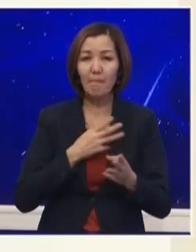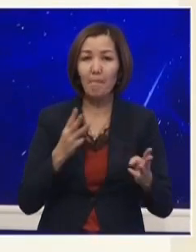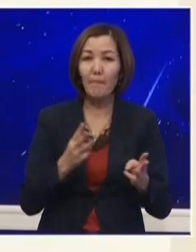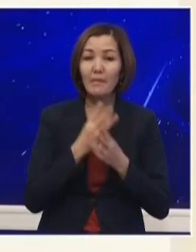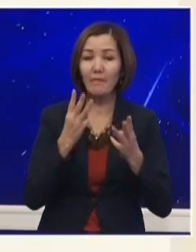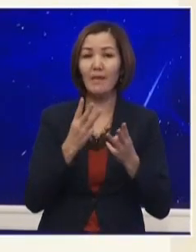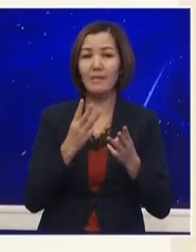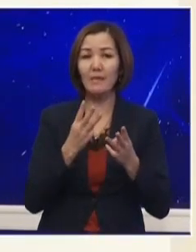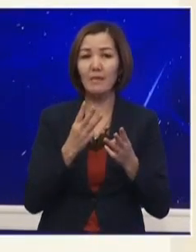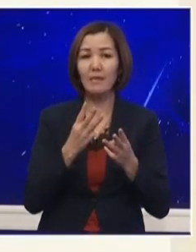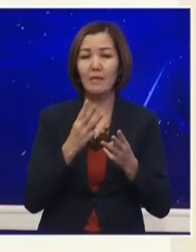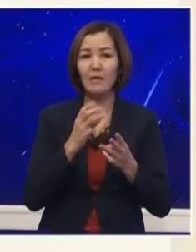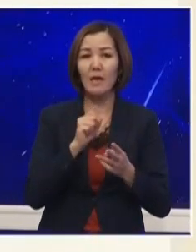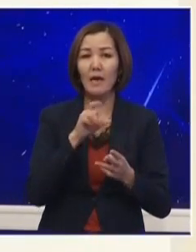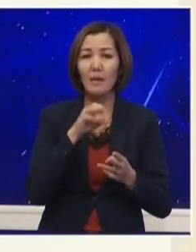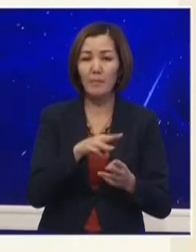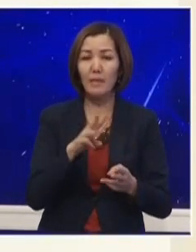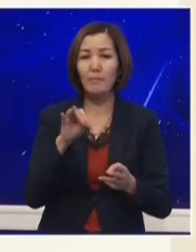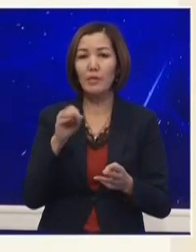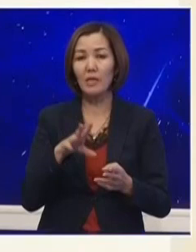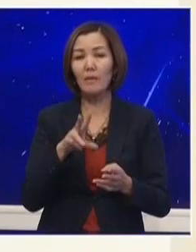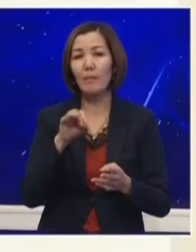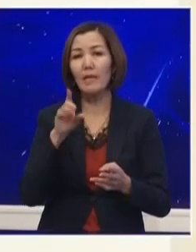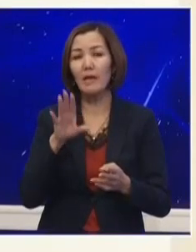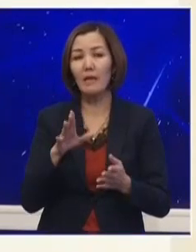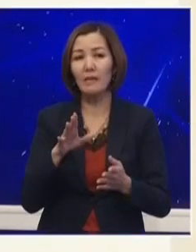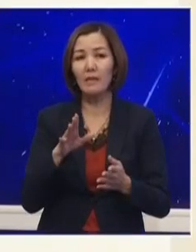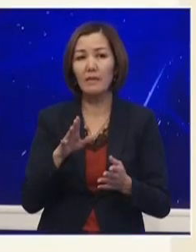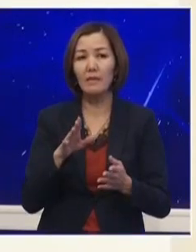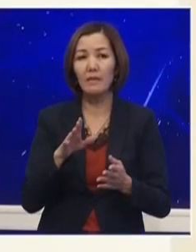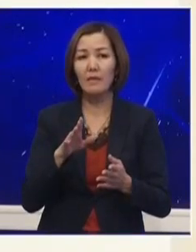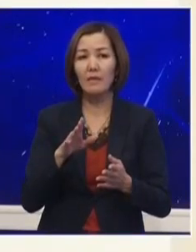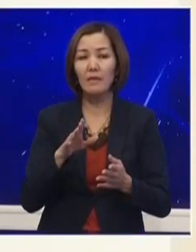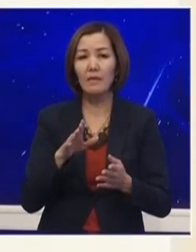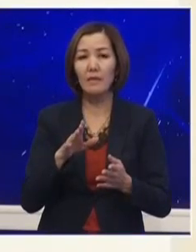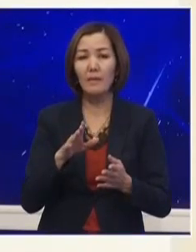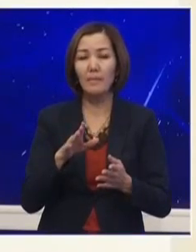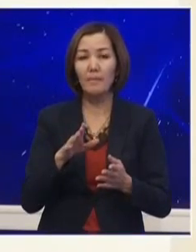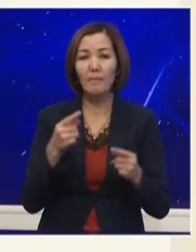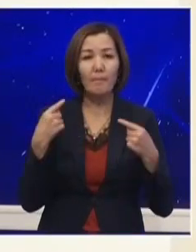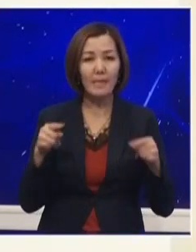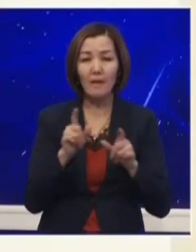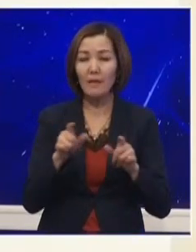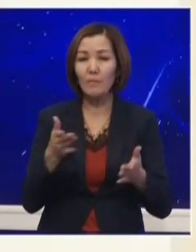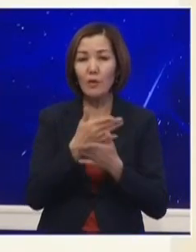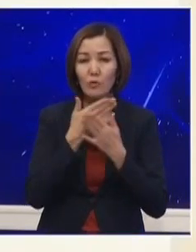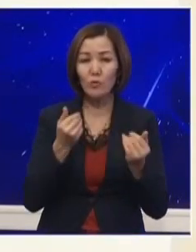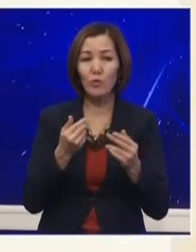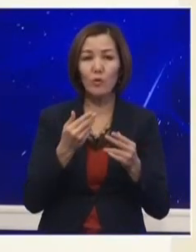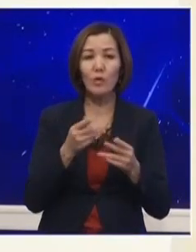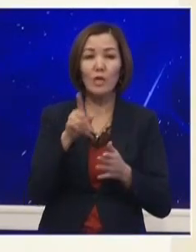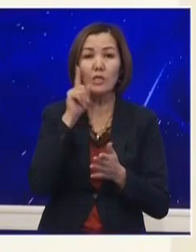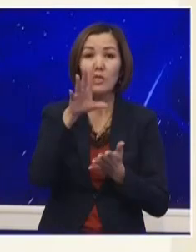десем болады. Ахмет, Міржақыптан асқан, бізге Әлиханнан асқан кім мотиватор керек қазір? Сондықтан осы жастар да сол кісілерді үлгі